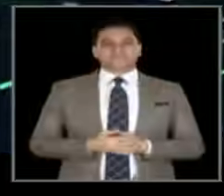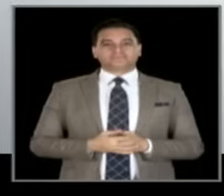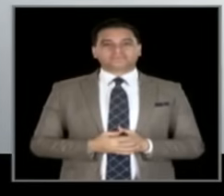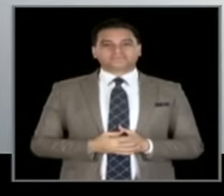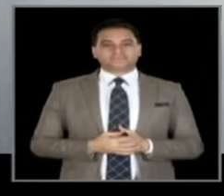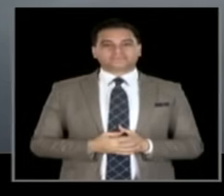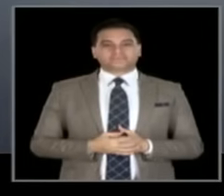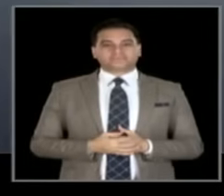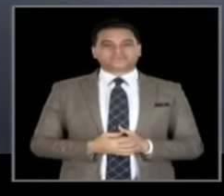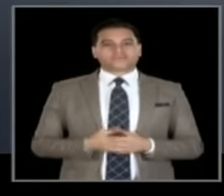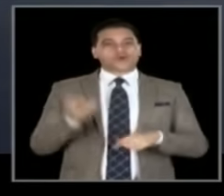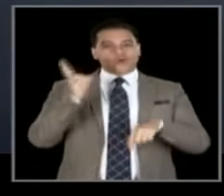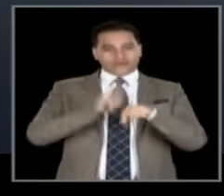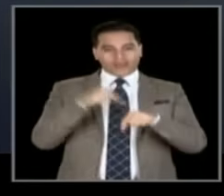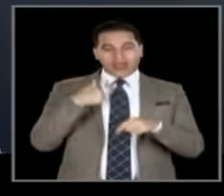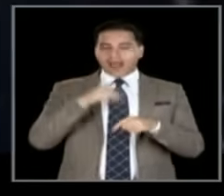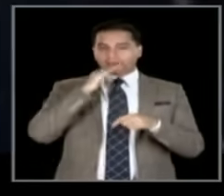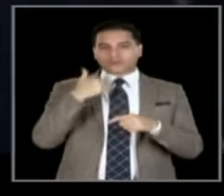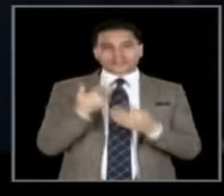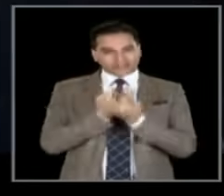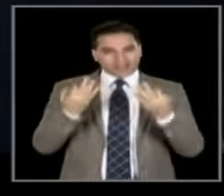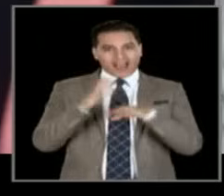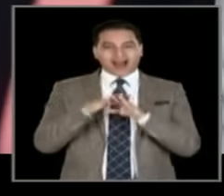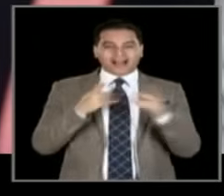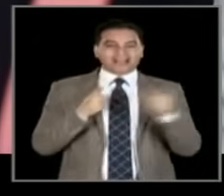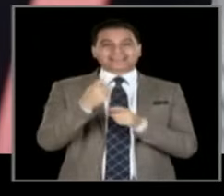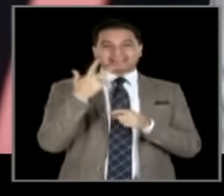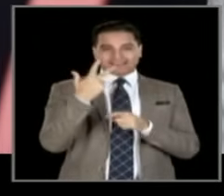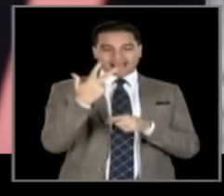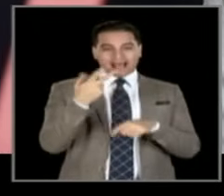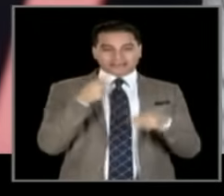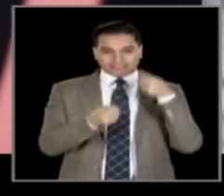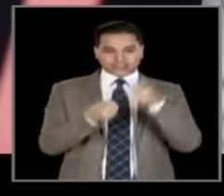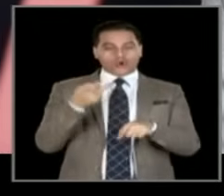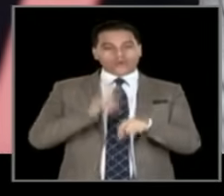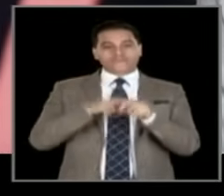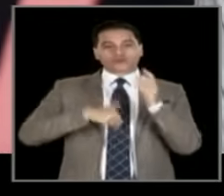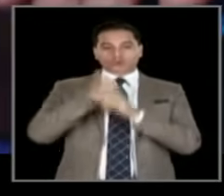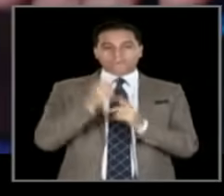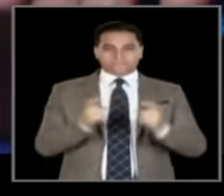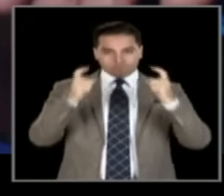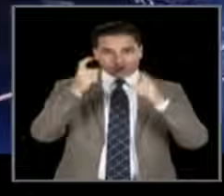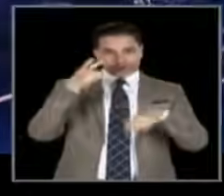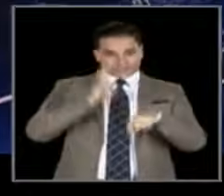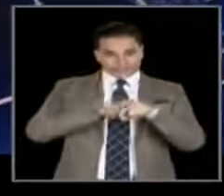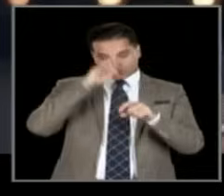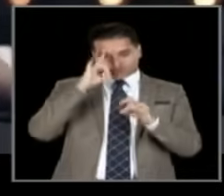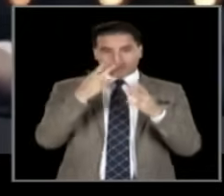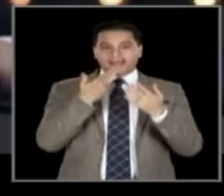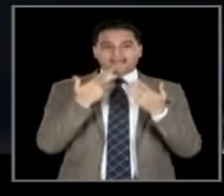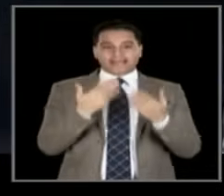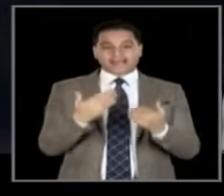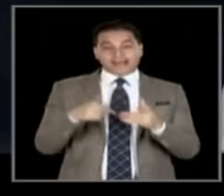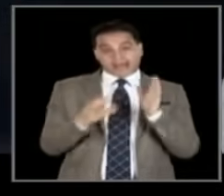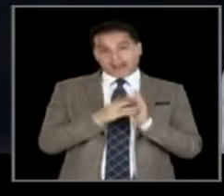الثاني الحمد لله اللي انا قدرت احسن ضربات الجزاء وقدرت اجاوب السؤال وارجع فريقي للماتش ونبدا من نقطه الصفر في عج الخص